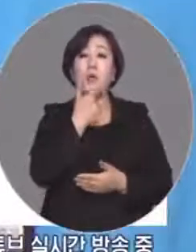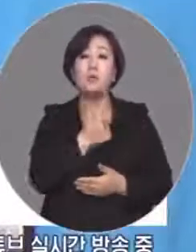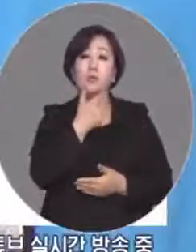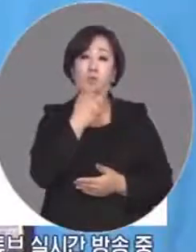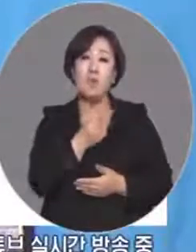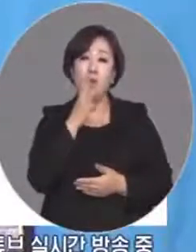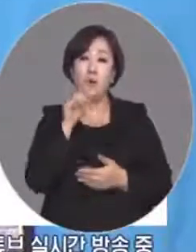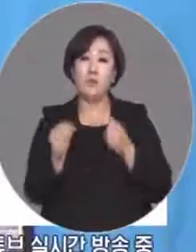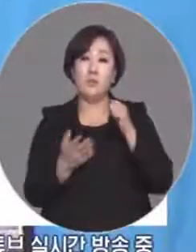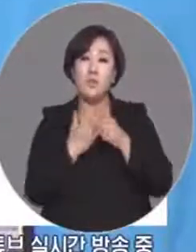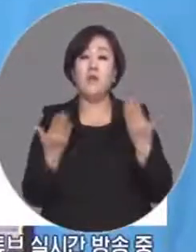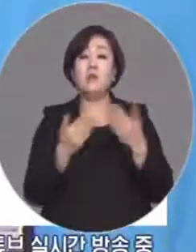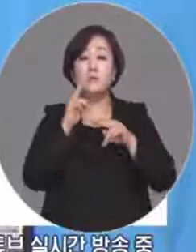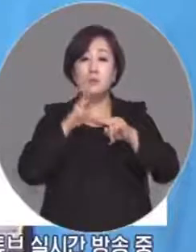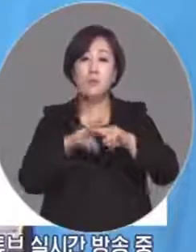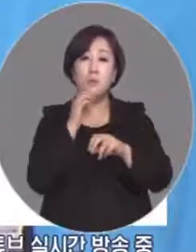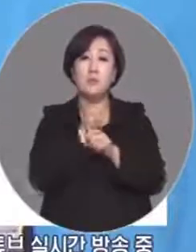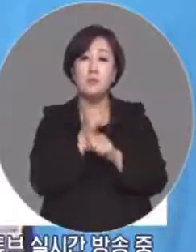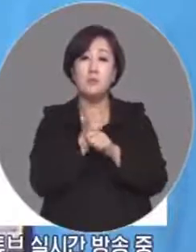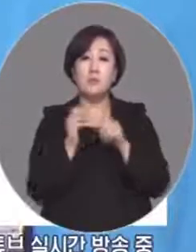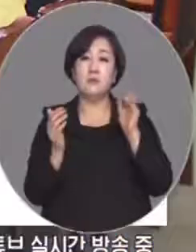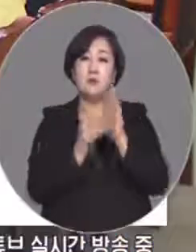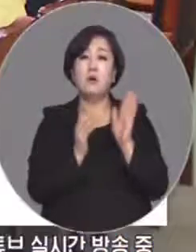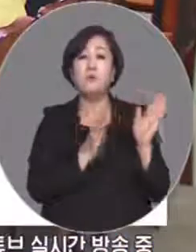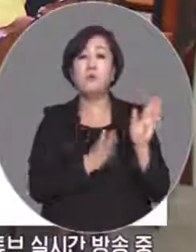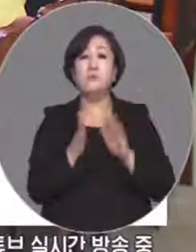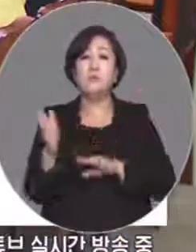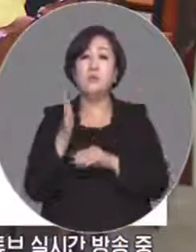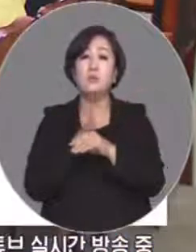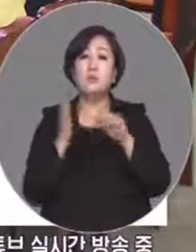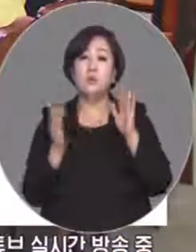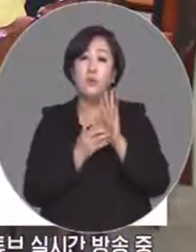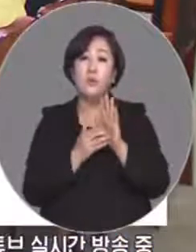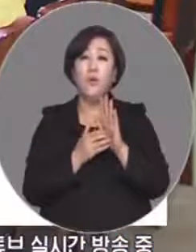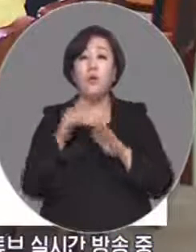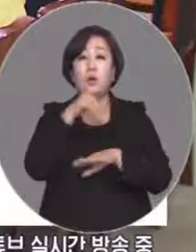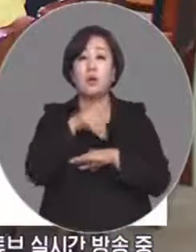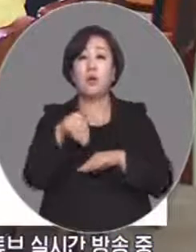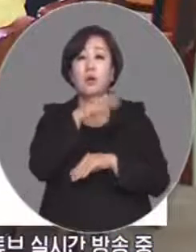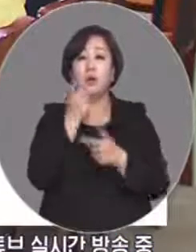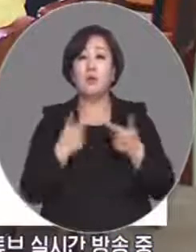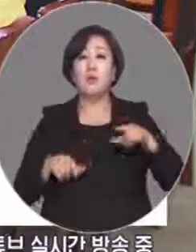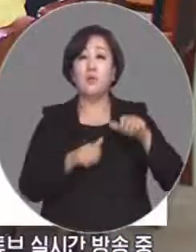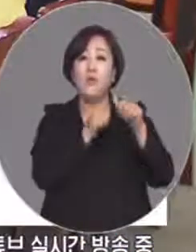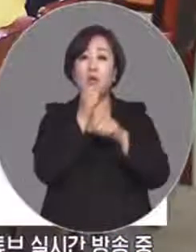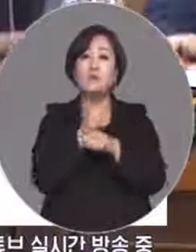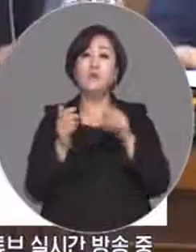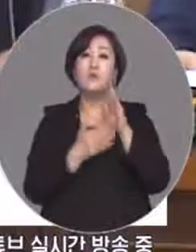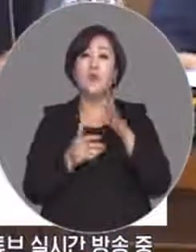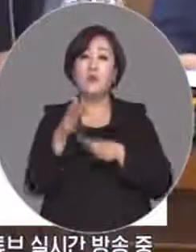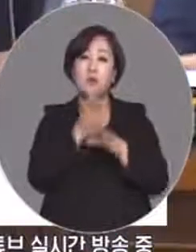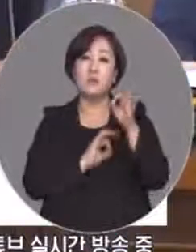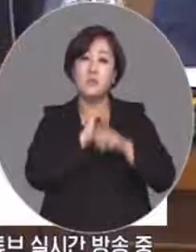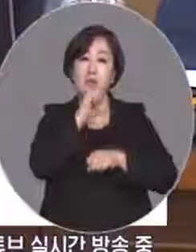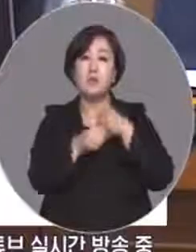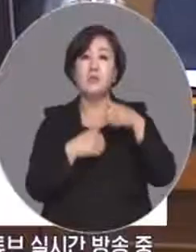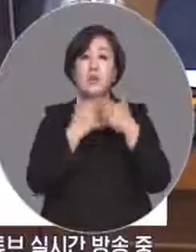일자리를 창출하는 목표를 세웠습니다. 시는 관련 전략회의를 열고